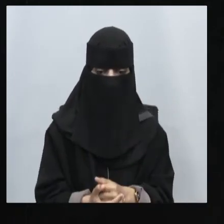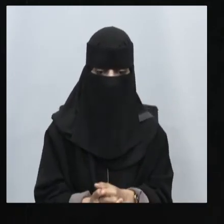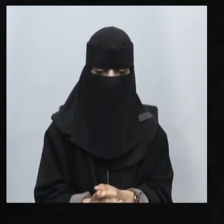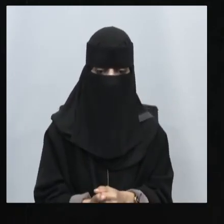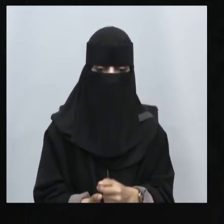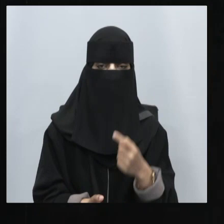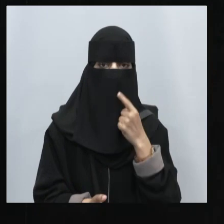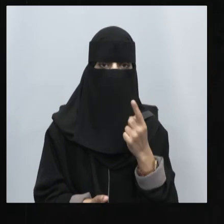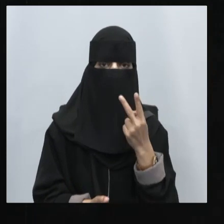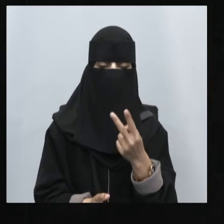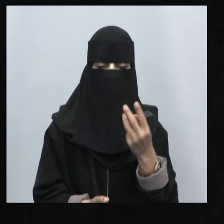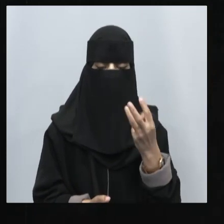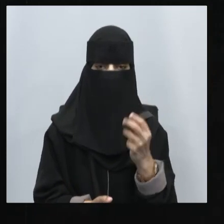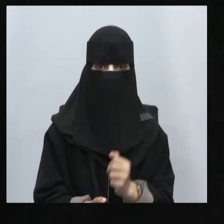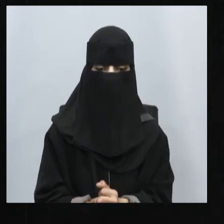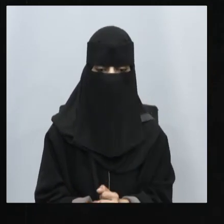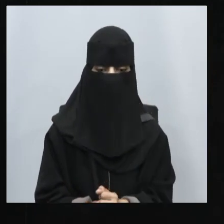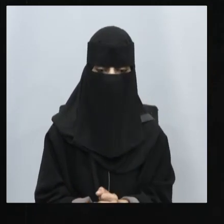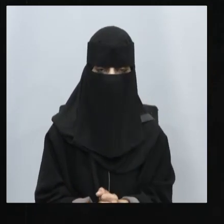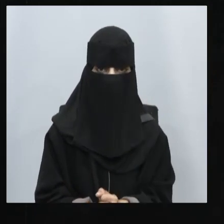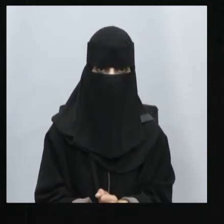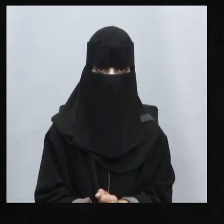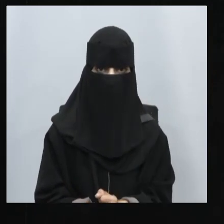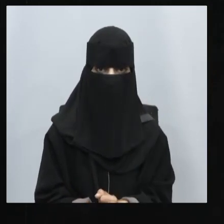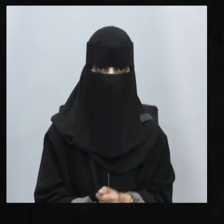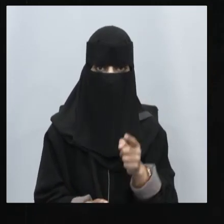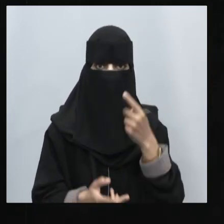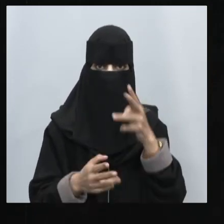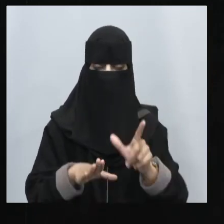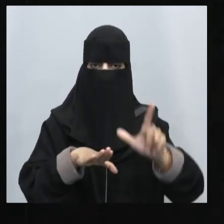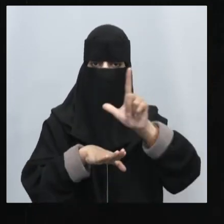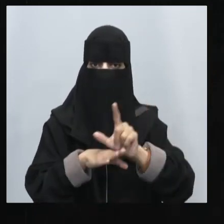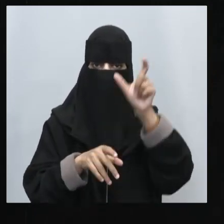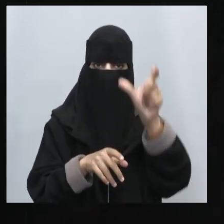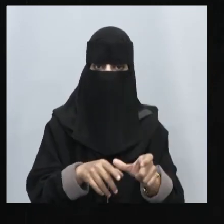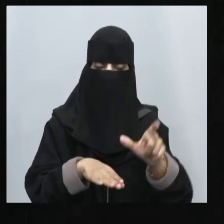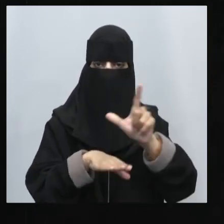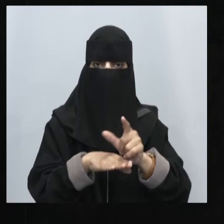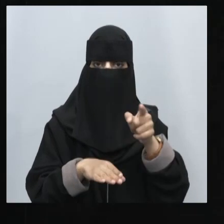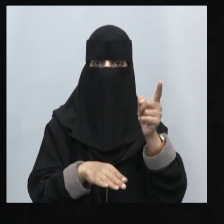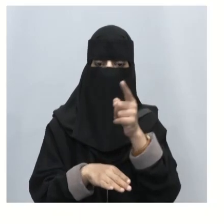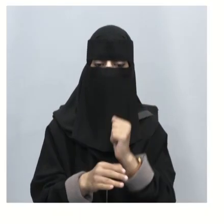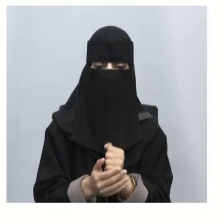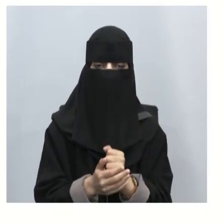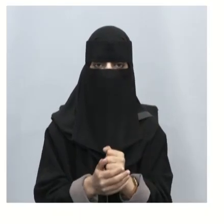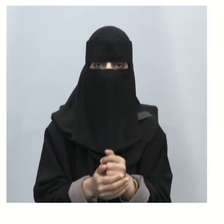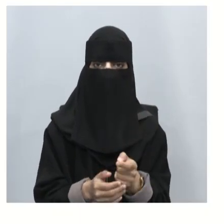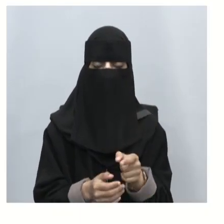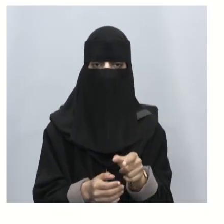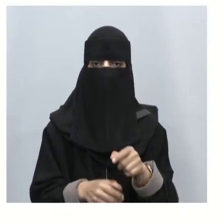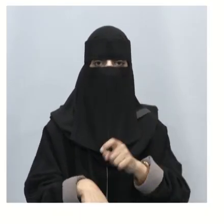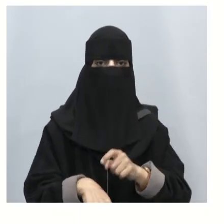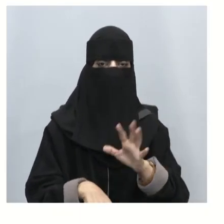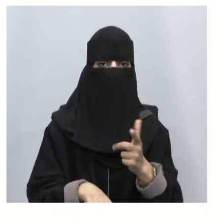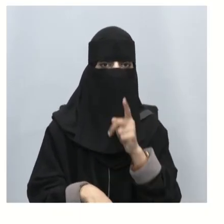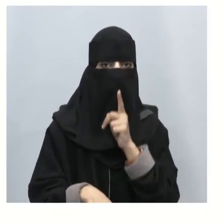132 للهجره اي انه هو اول خلفاء هذه الدوله ومتى توفي رحمه الله